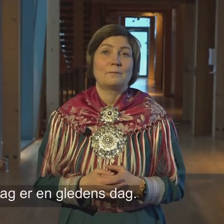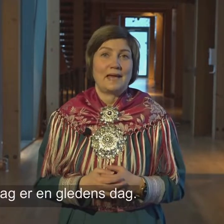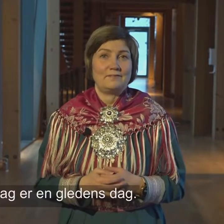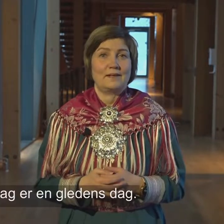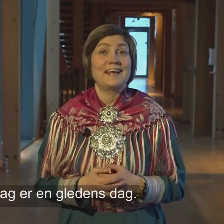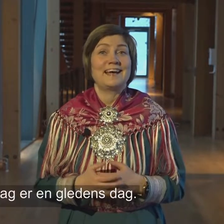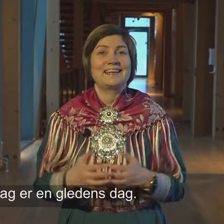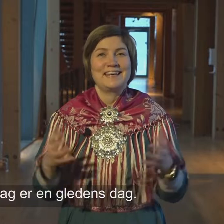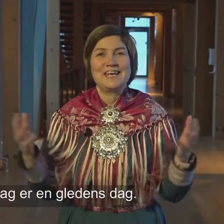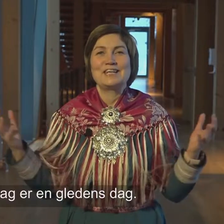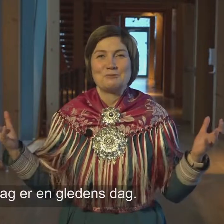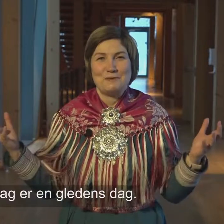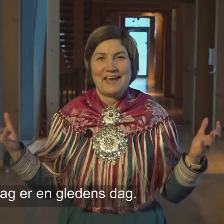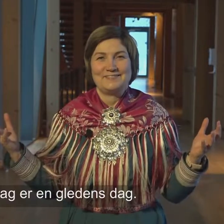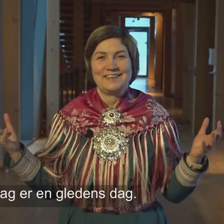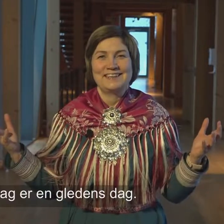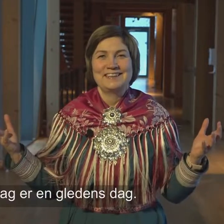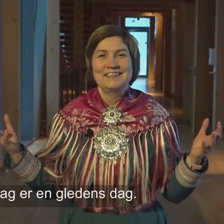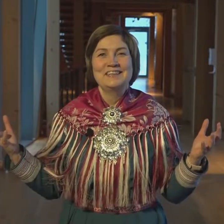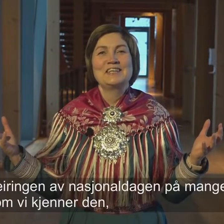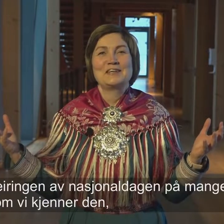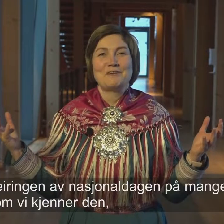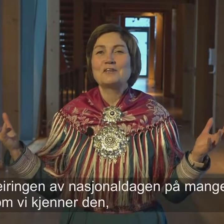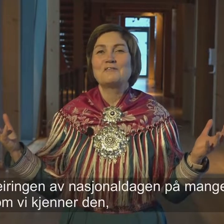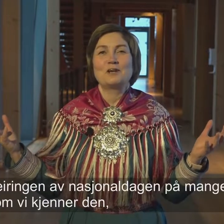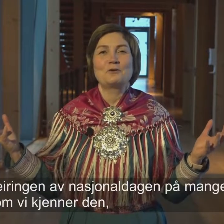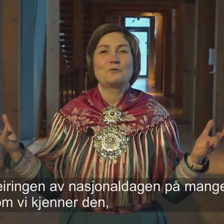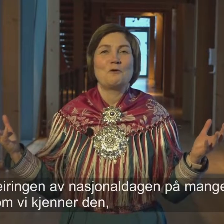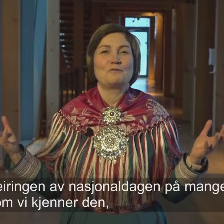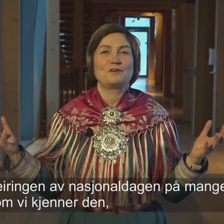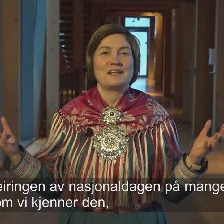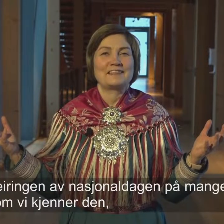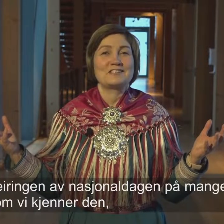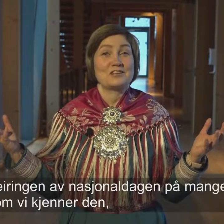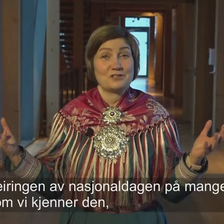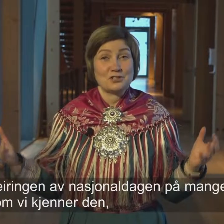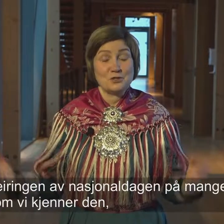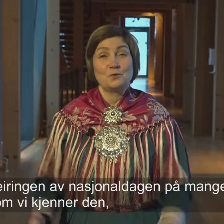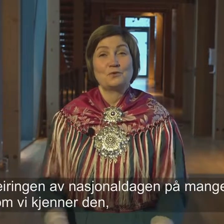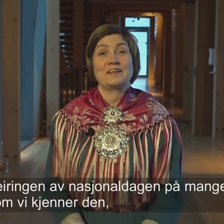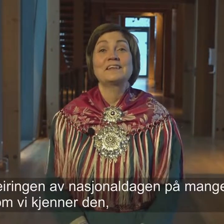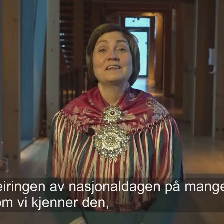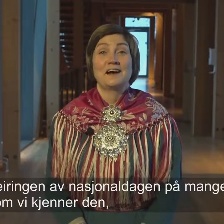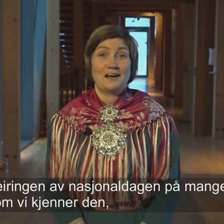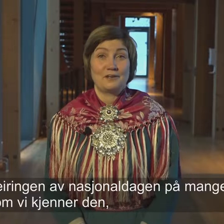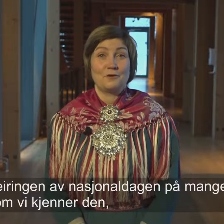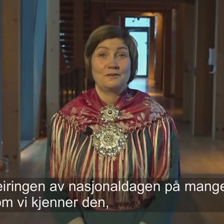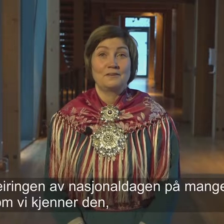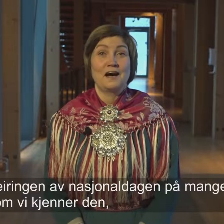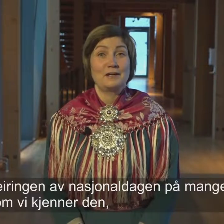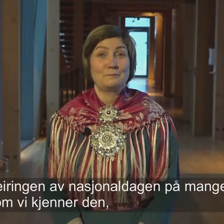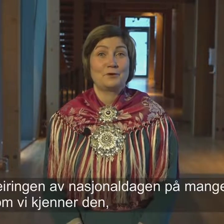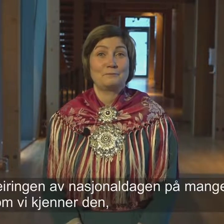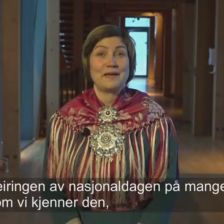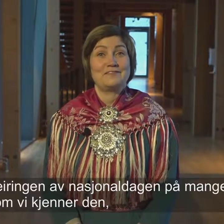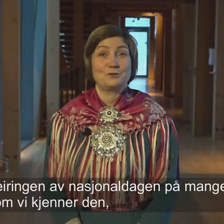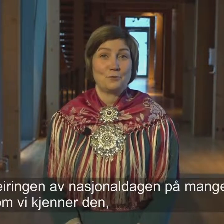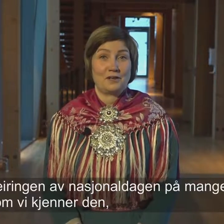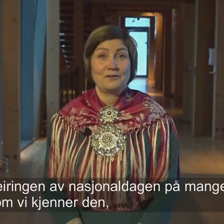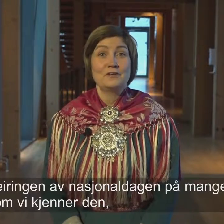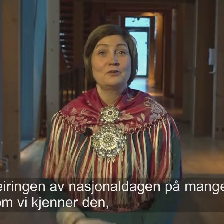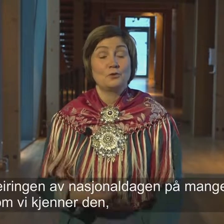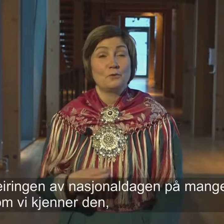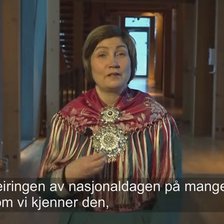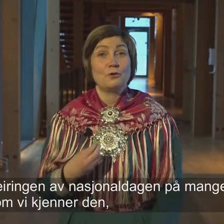Otna päivi kale, illu päivi. Ja vaikka vel ollu kuovluin lät saadan sluhtet, algo almo päivä